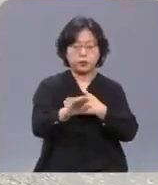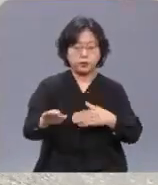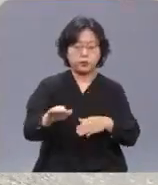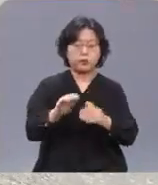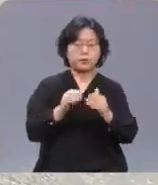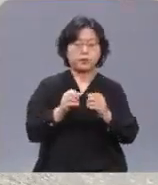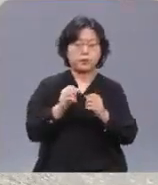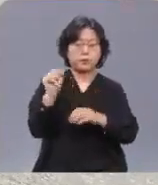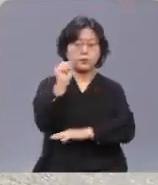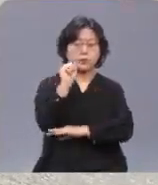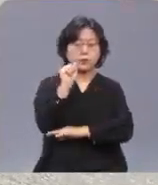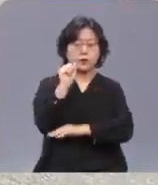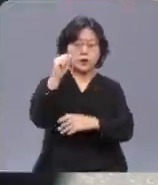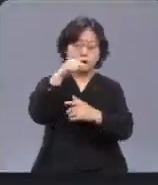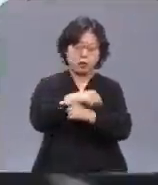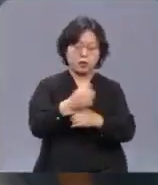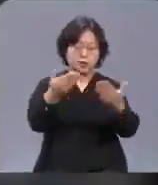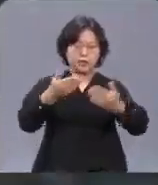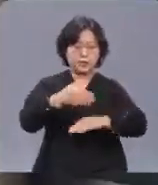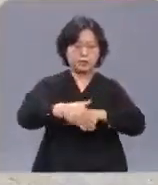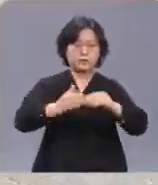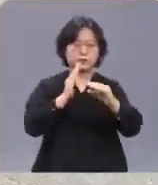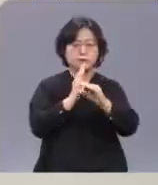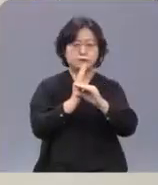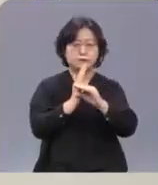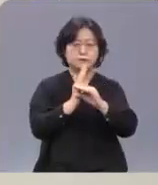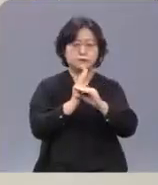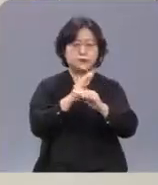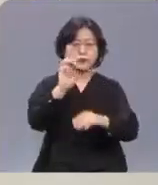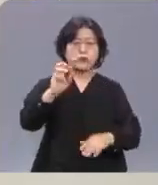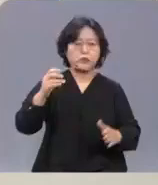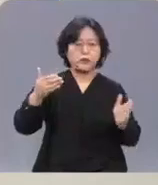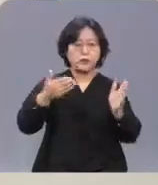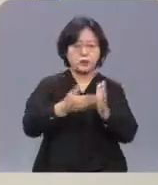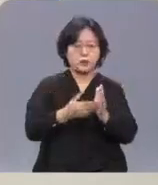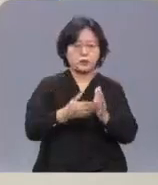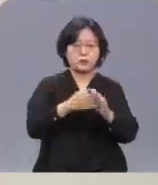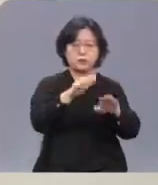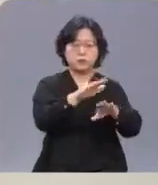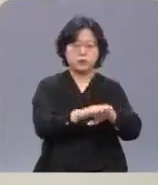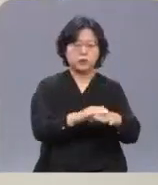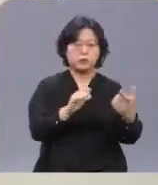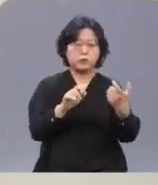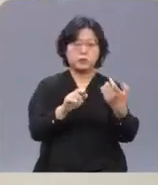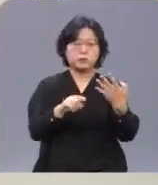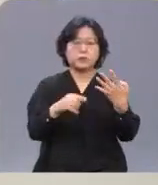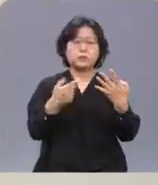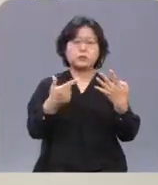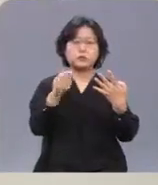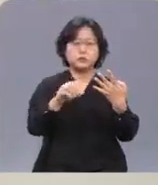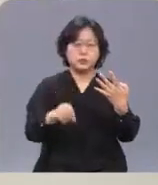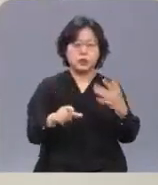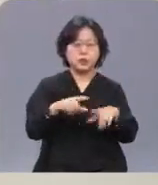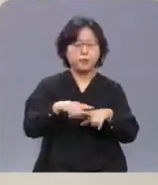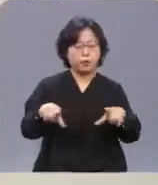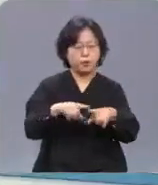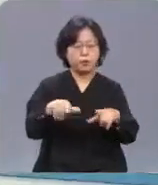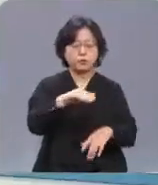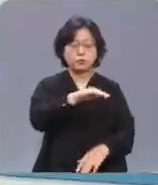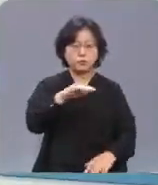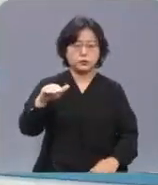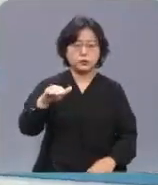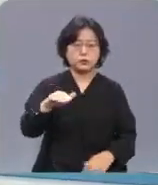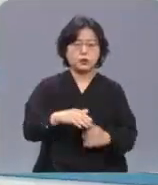수 있도록 임시 운행 허가도 받을 예정입니다. 광양항의 현재 장치율은 64.6%로 평상시